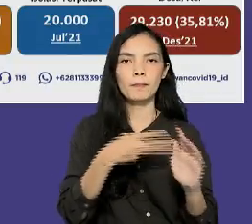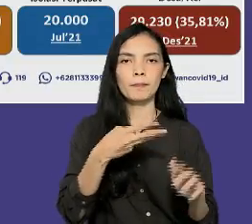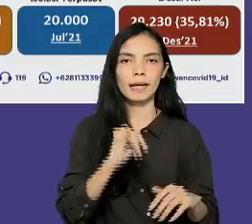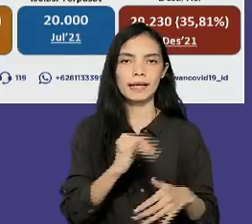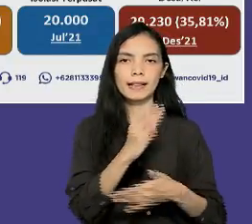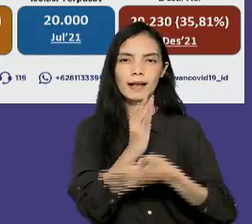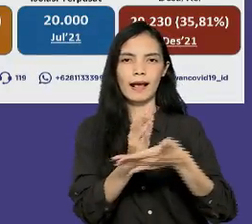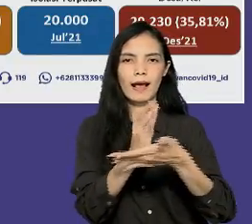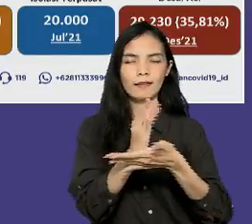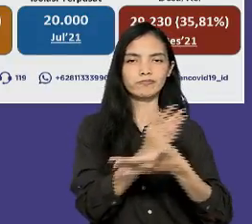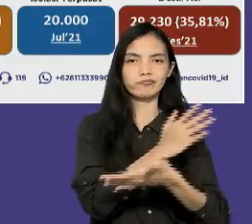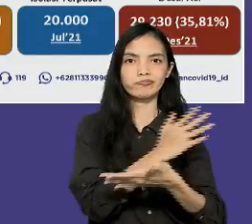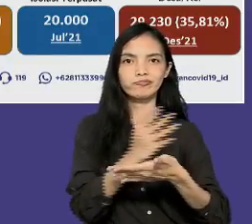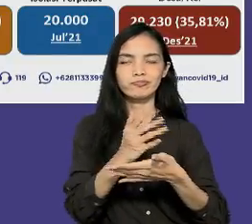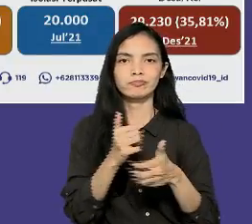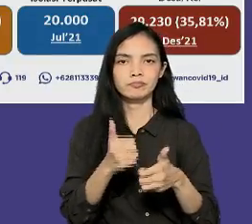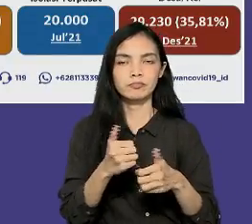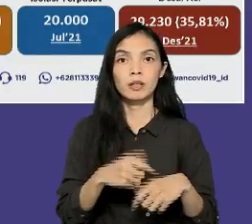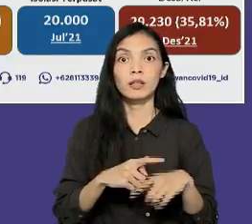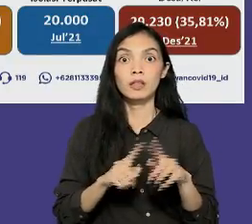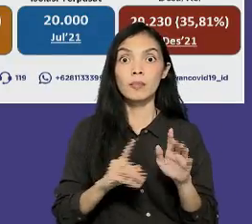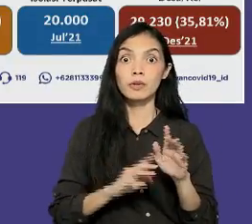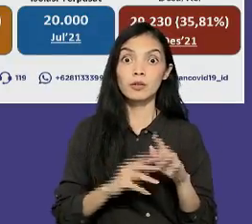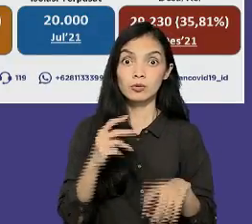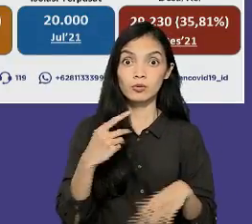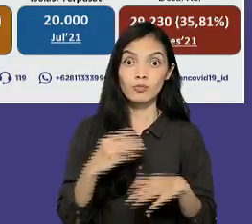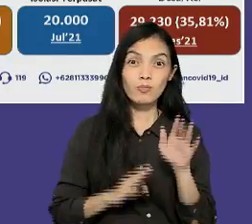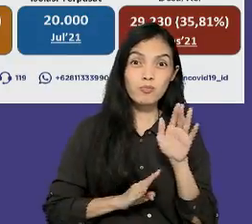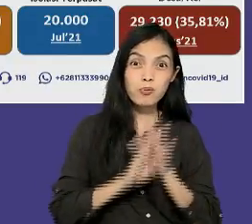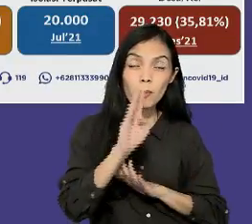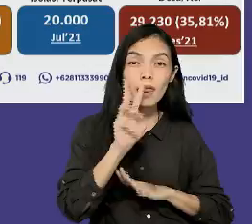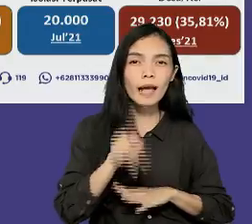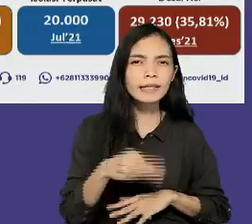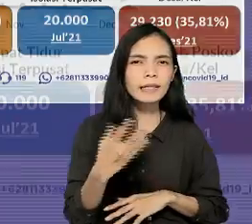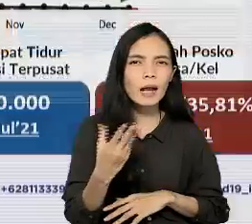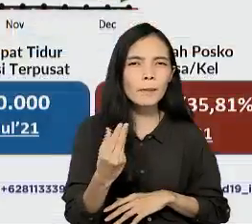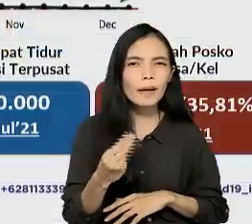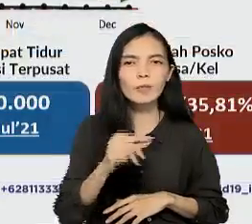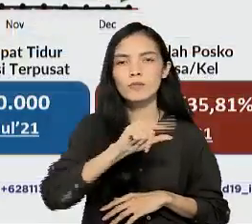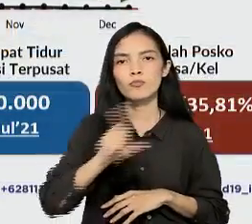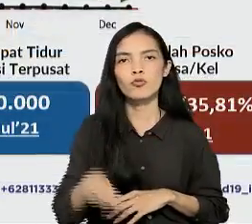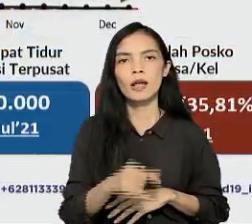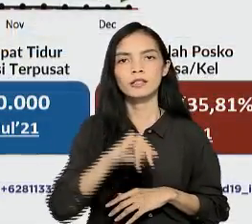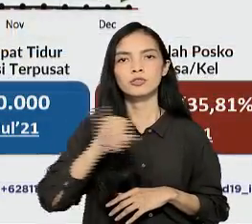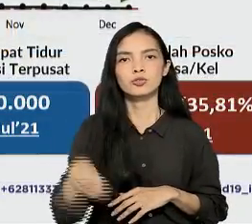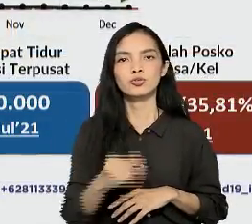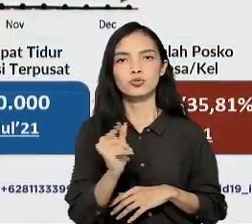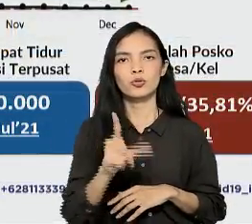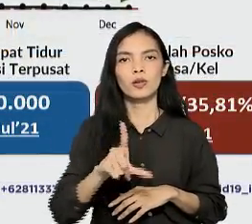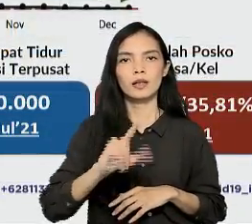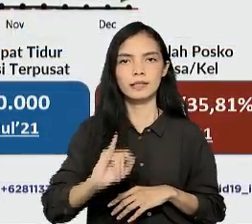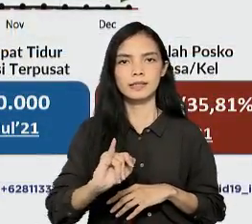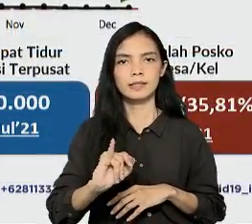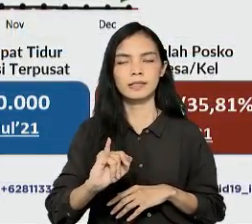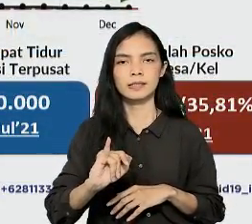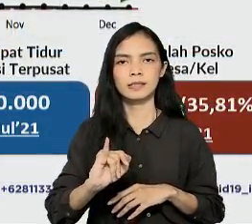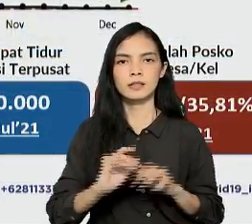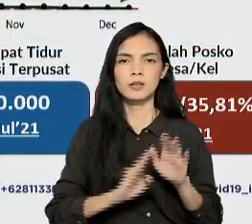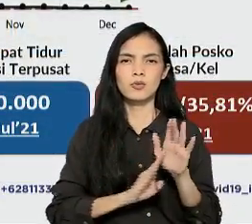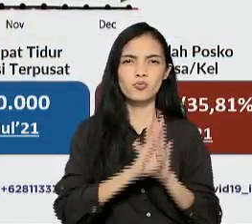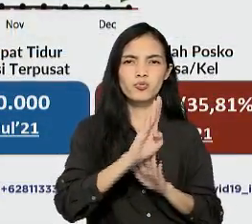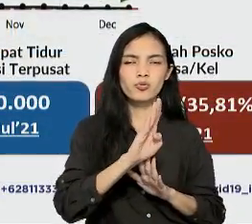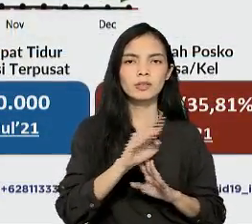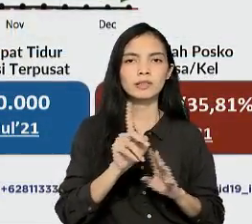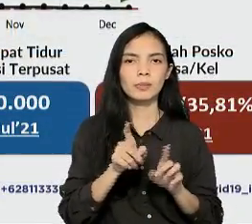Selanjutnya, kita mengalami lonjakan kedua yang puncaknya terjadi pada bulan Juli. Lonjakan ini disebabkan oleh